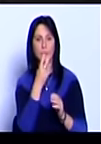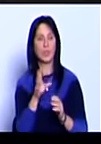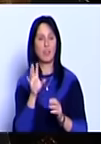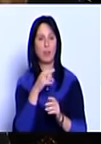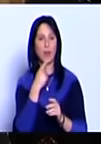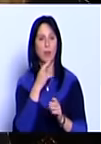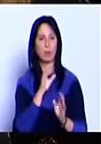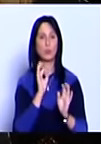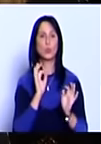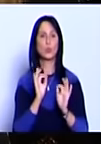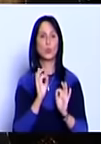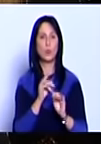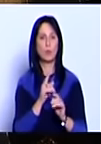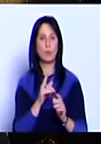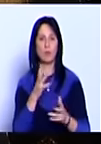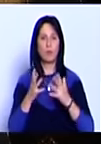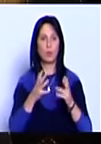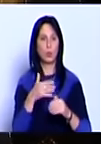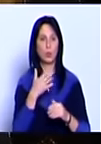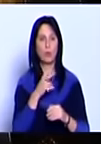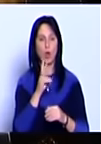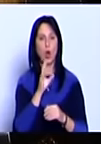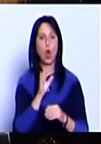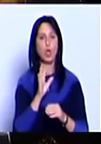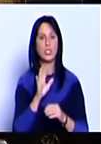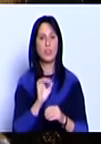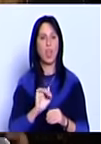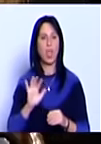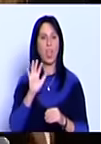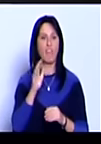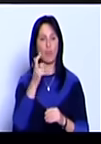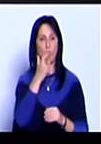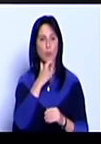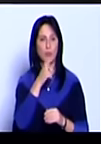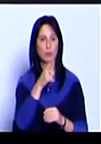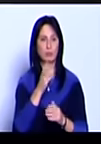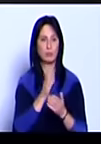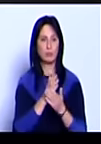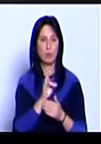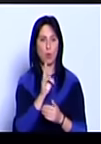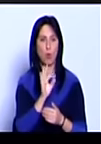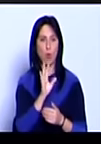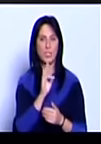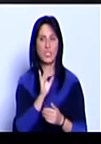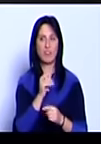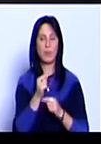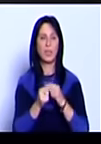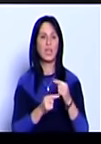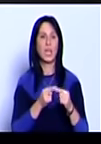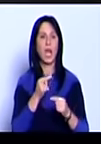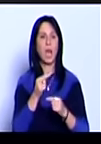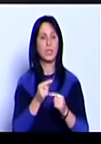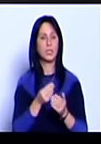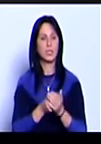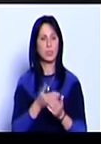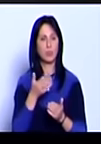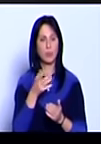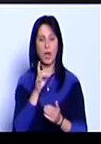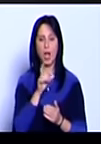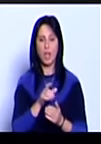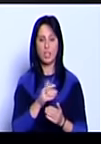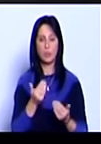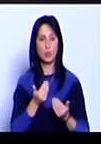შემთხვევაში, როგორც თქვენ უსაუბრით ხას. კონსერვატიზმი დასავლური ტრადიციიდან ვიცით რაც არის, ეს არის ტრადიციის დაფასება,